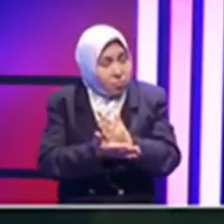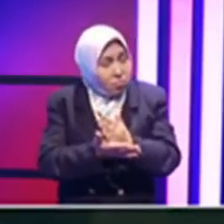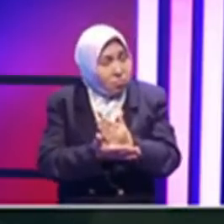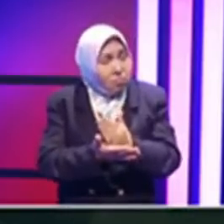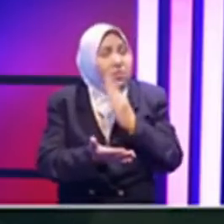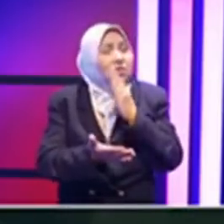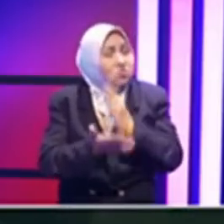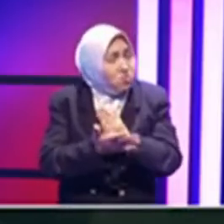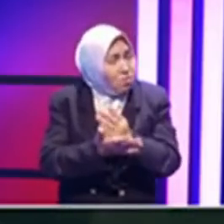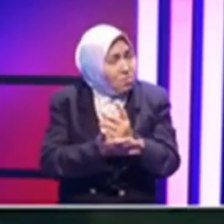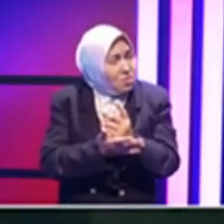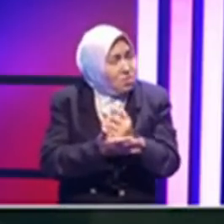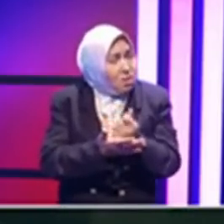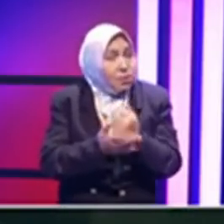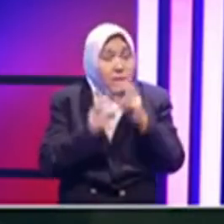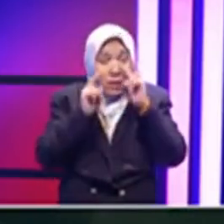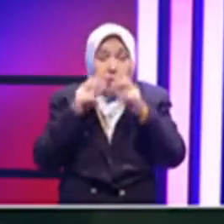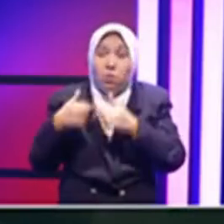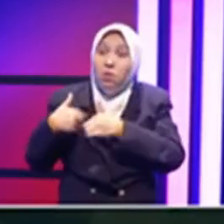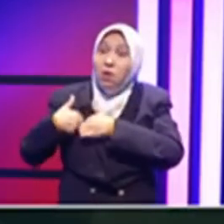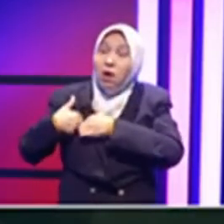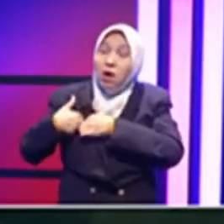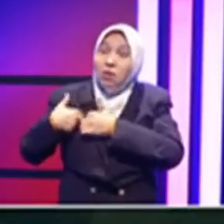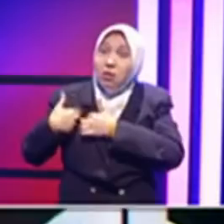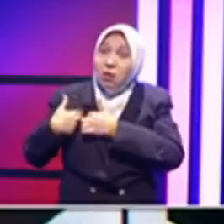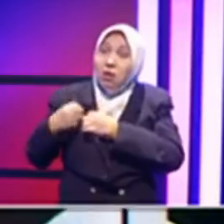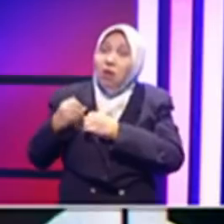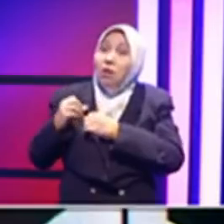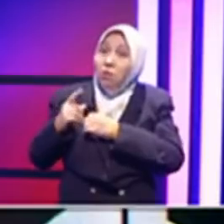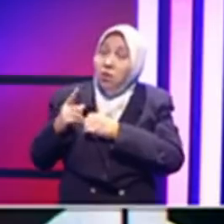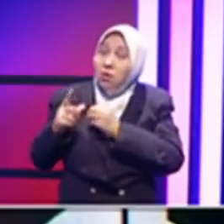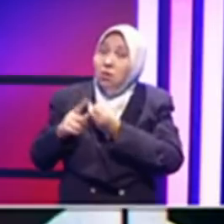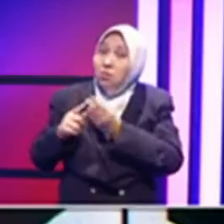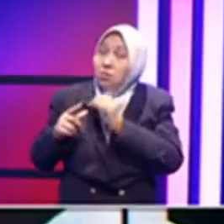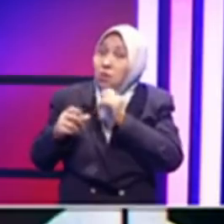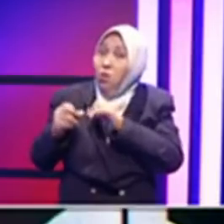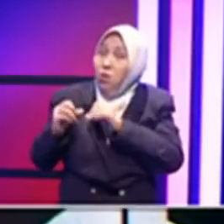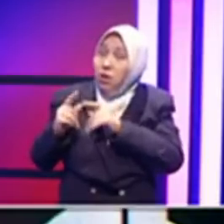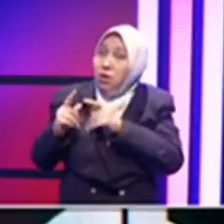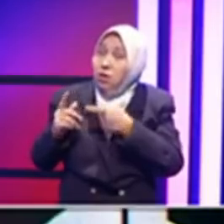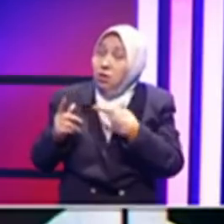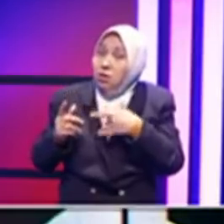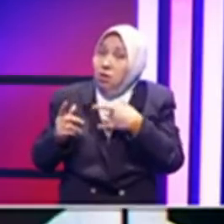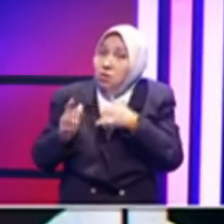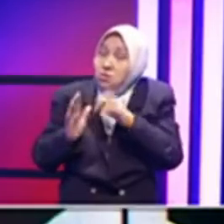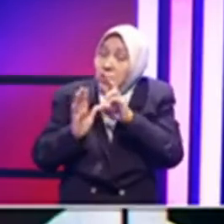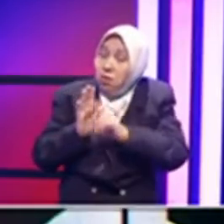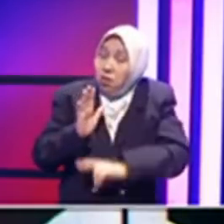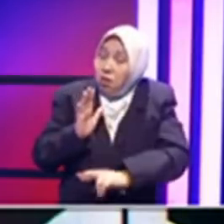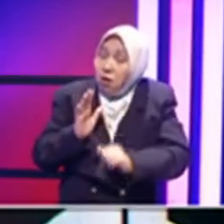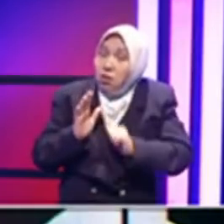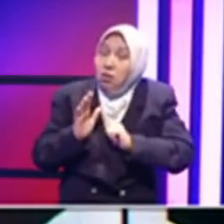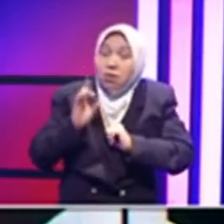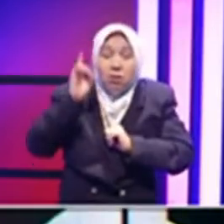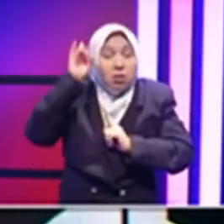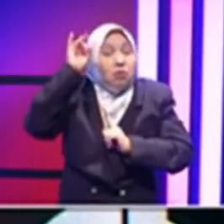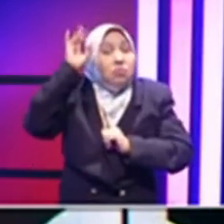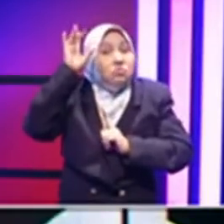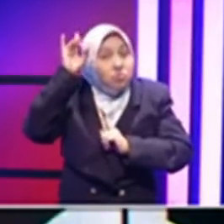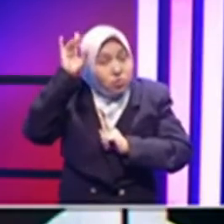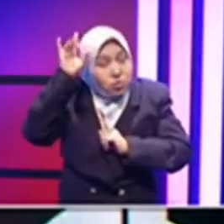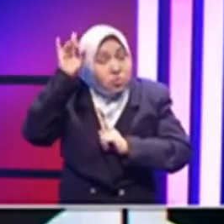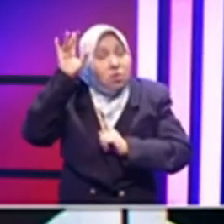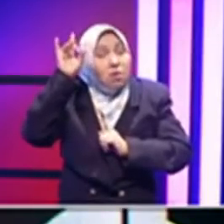sekejap, kita tengok dahulu hati saya ni okey ke tak okey lagi. Nah, kalau kita mula merendah diri, insya-Allah menurut Farhudin Ar-Razi